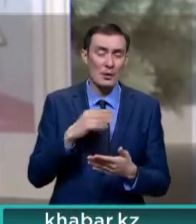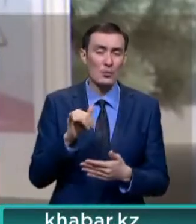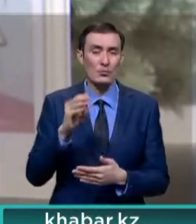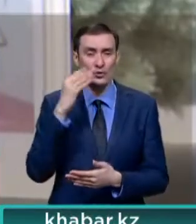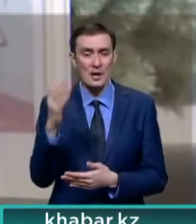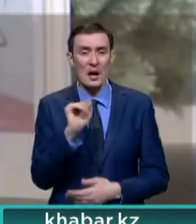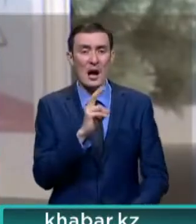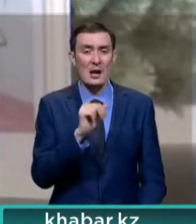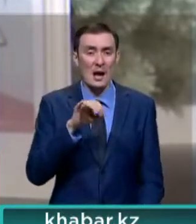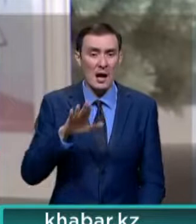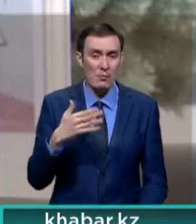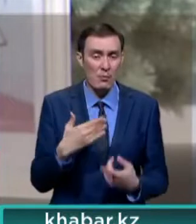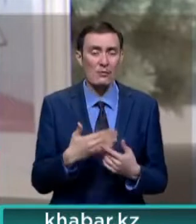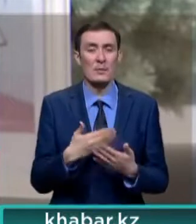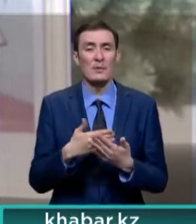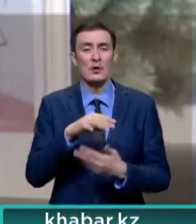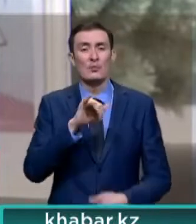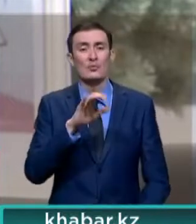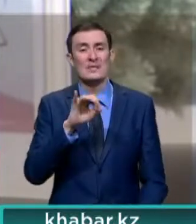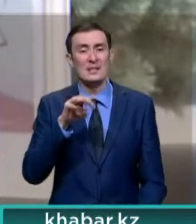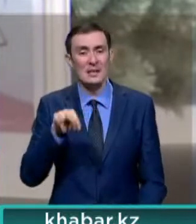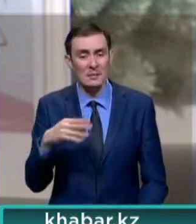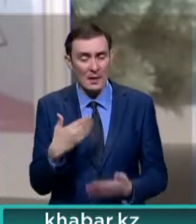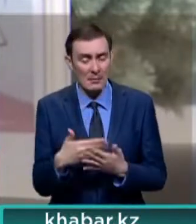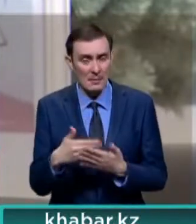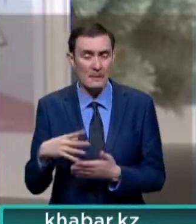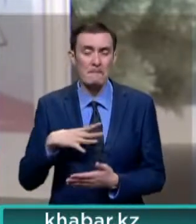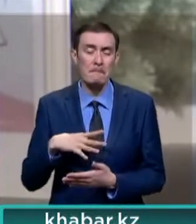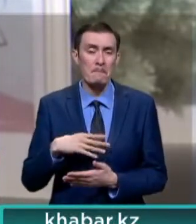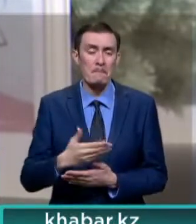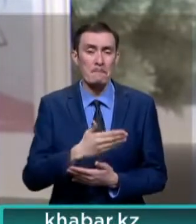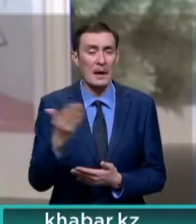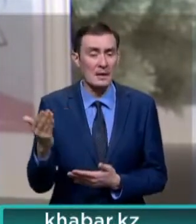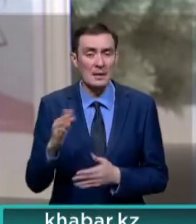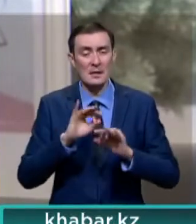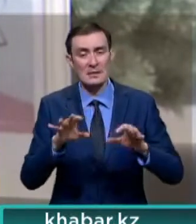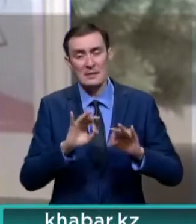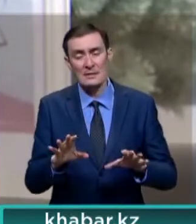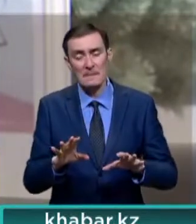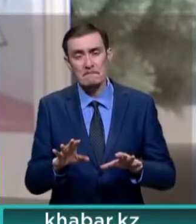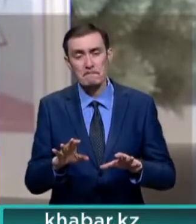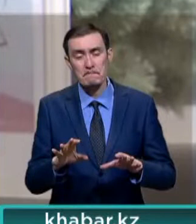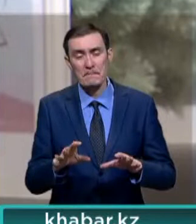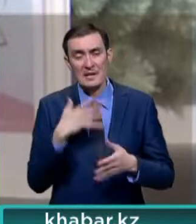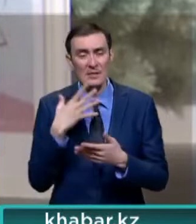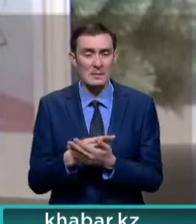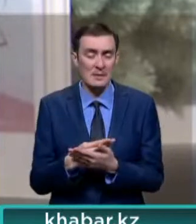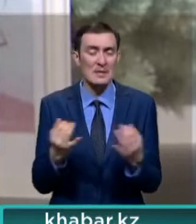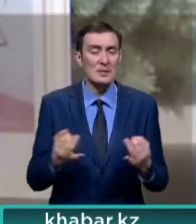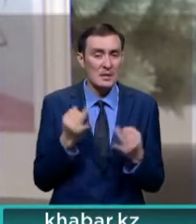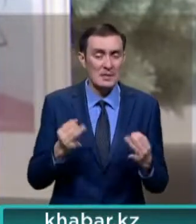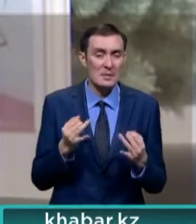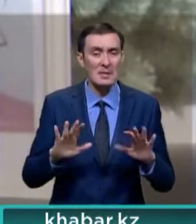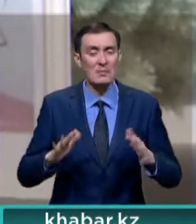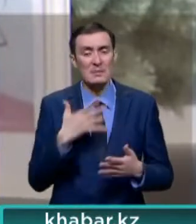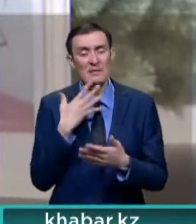Али Акапов, как Тавикель Мусилим. Они делились с нами эксклюзивными, очень интересными